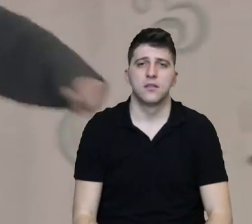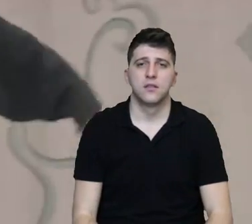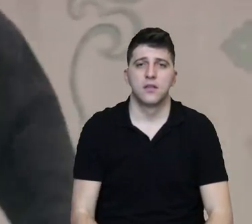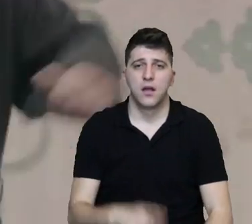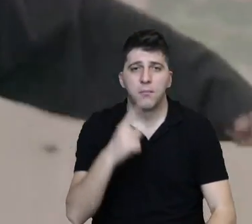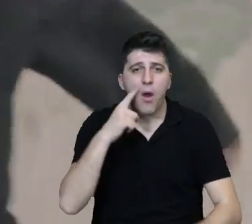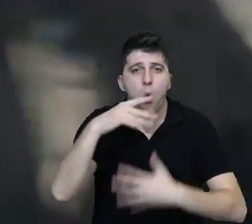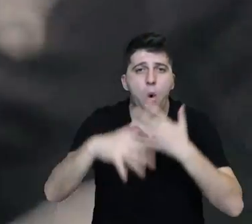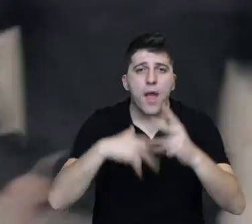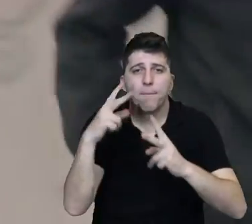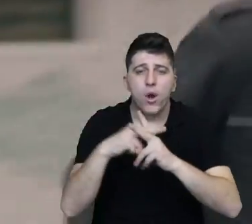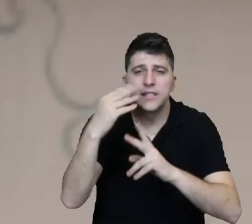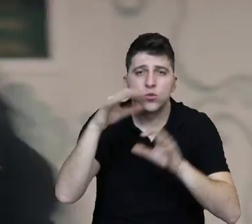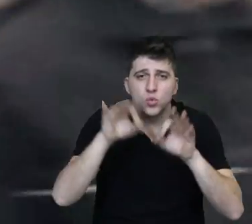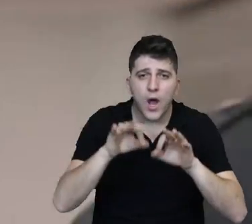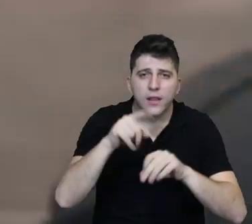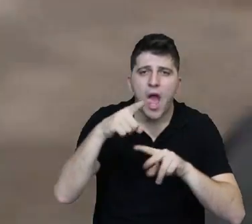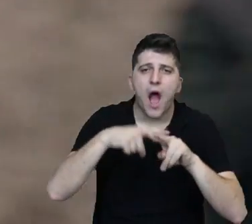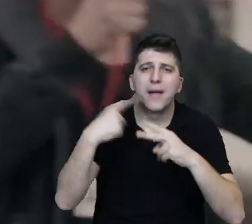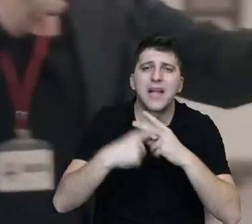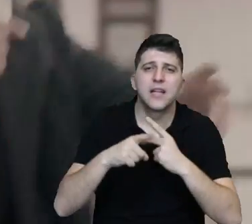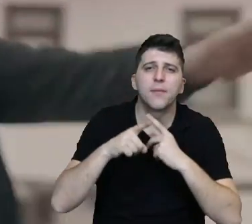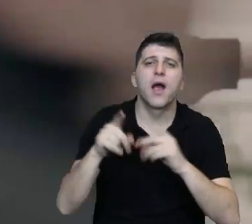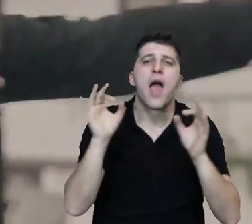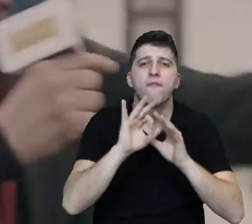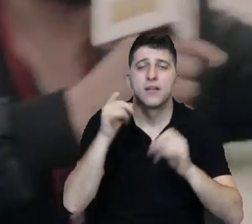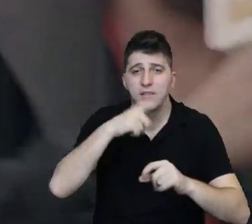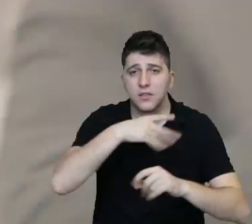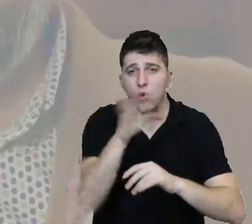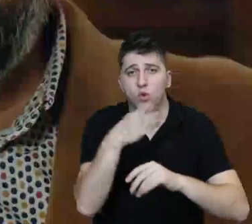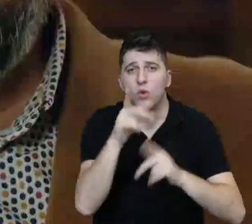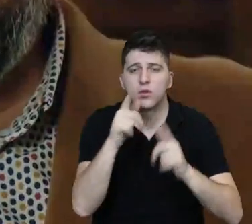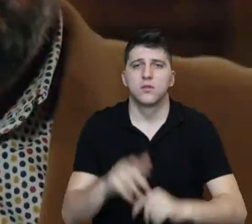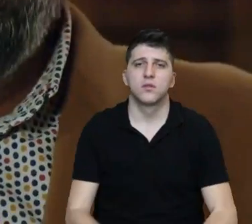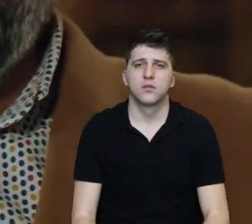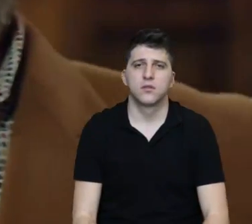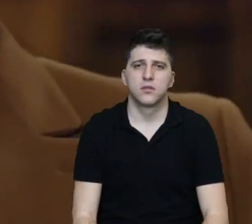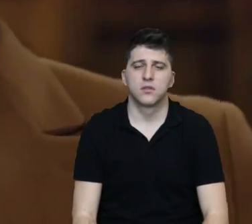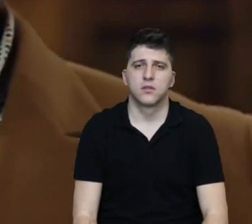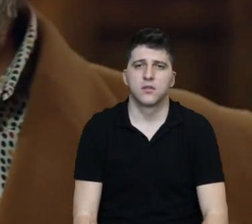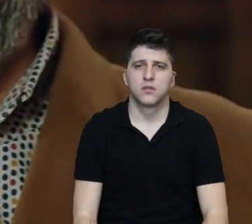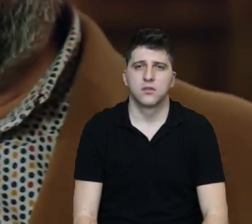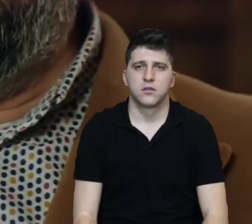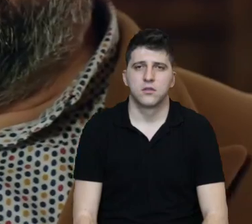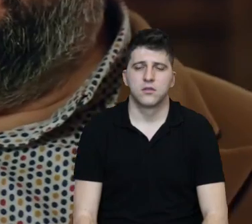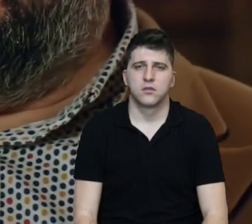Derken bir hareketlilik oldu. Polisler şu an bir kişi takip ediyor. Evet, dön dön dön dön dön. Santral irkilerek gerçeğe